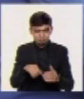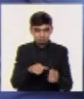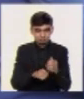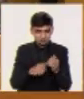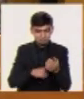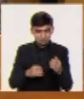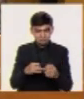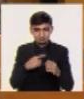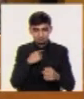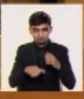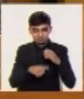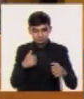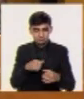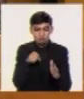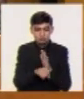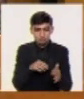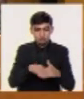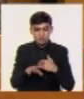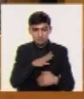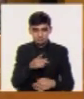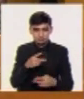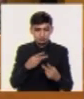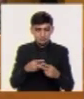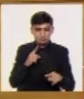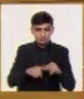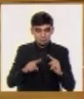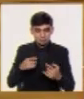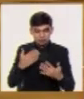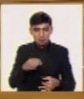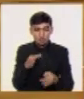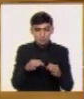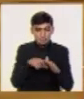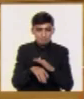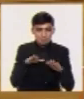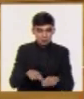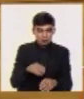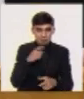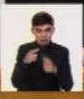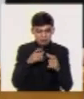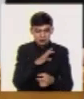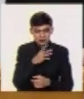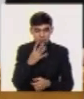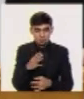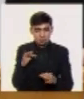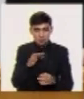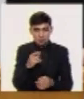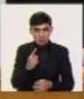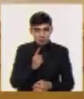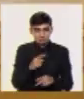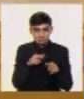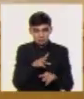Вадим Достов тұтқындалды. Қылмысын мойындаған жігіт соттың ішінде тағы да қиянқылық жатап, 4 қарауылға сес